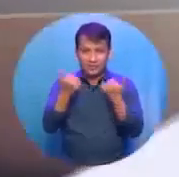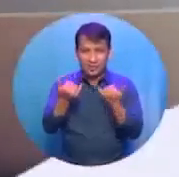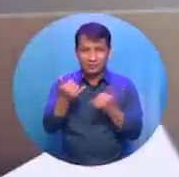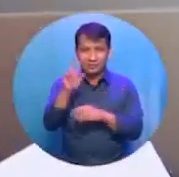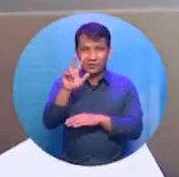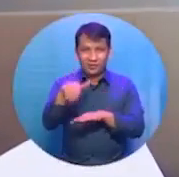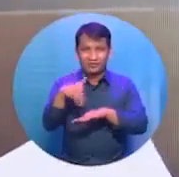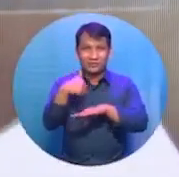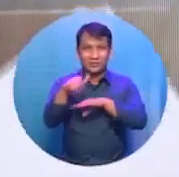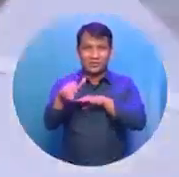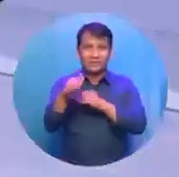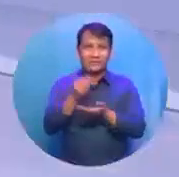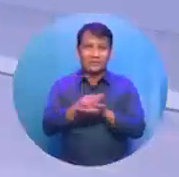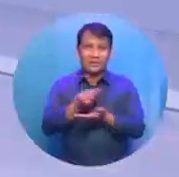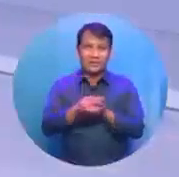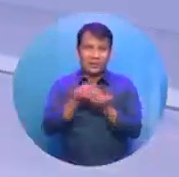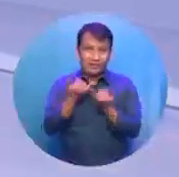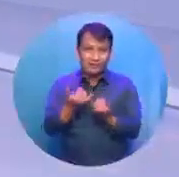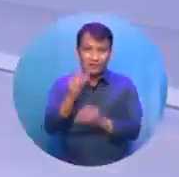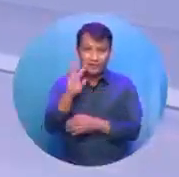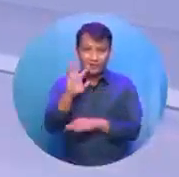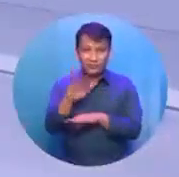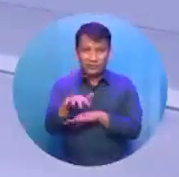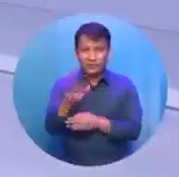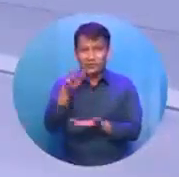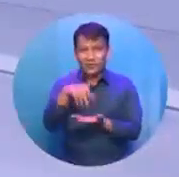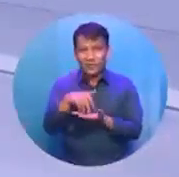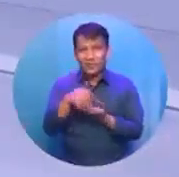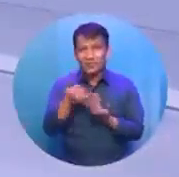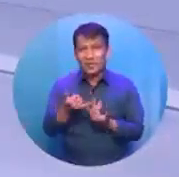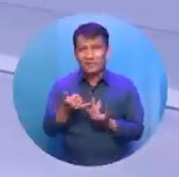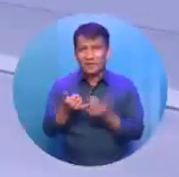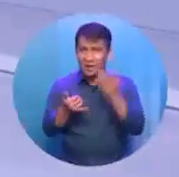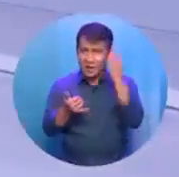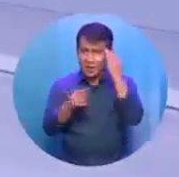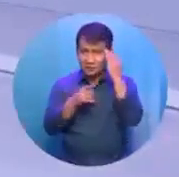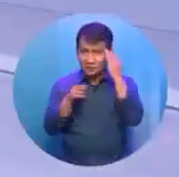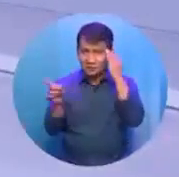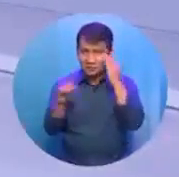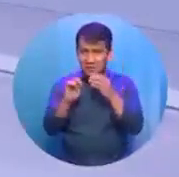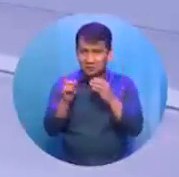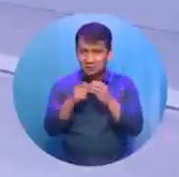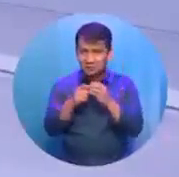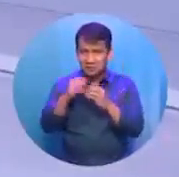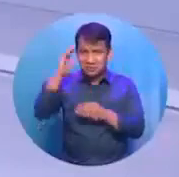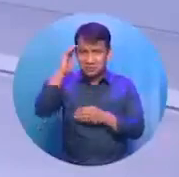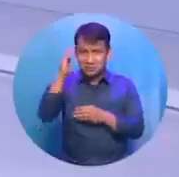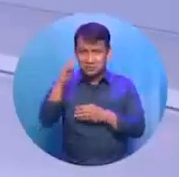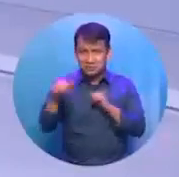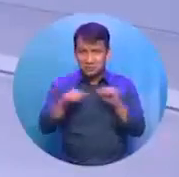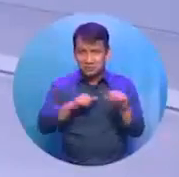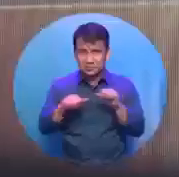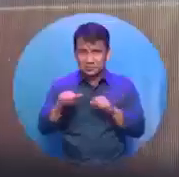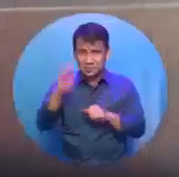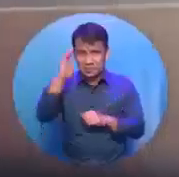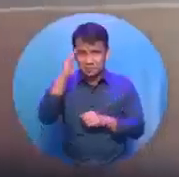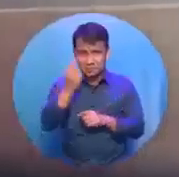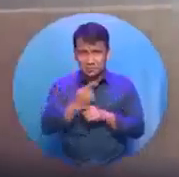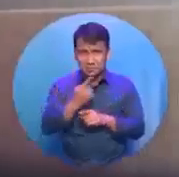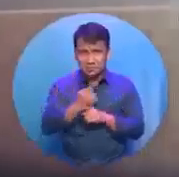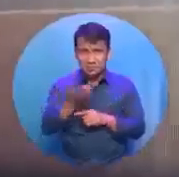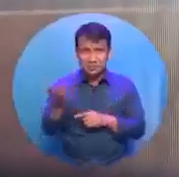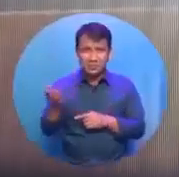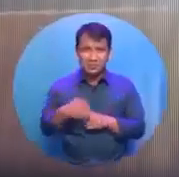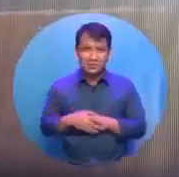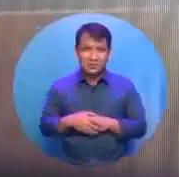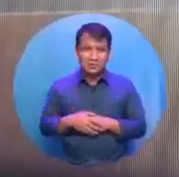3 o'clock. Now, ma'am, alam mo ba yung kanta ng Idol in Action? Kaya mo bang kantahin? Hindi